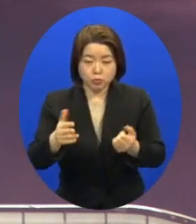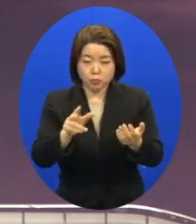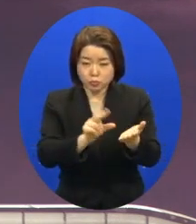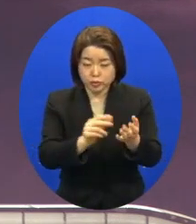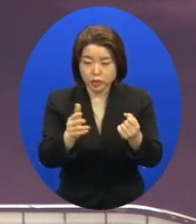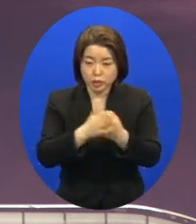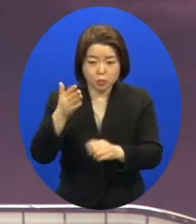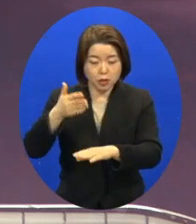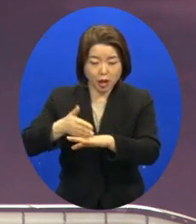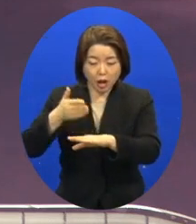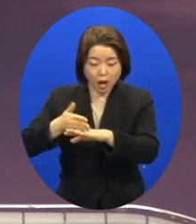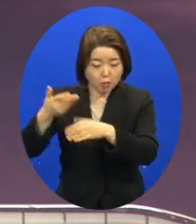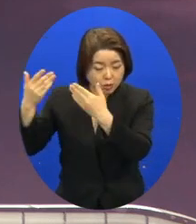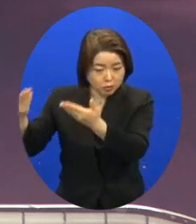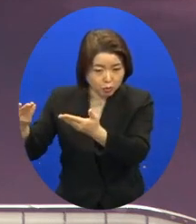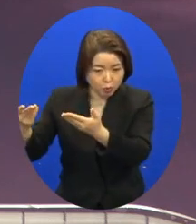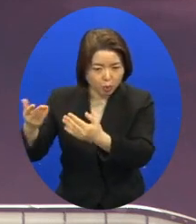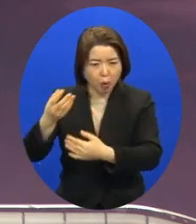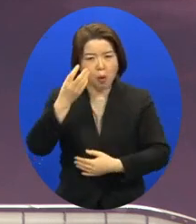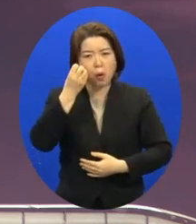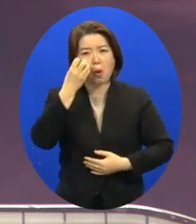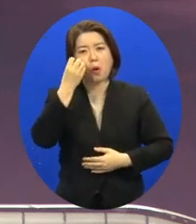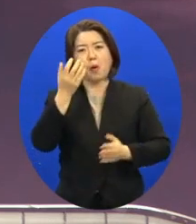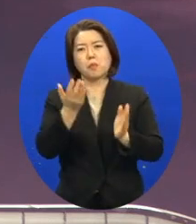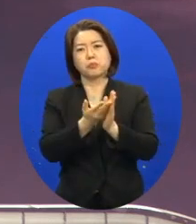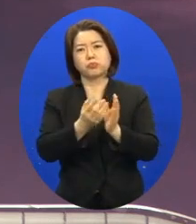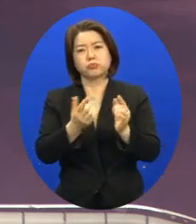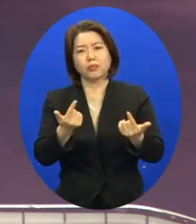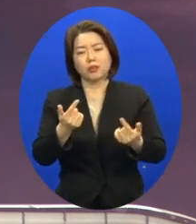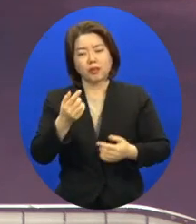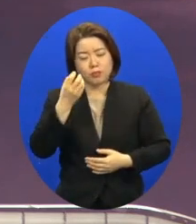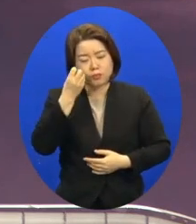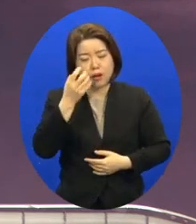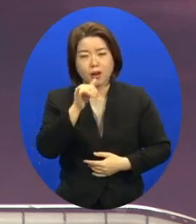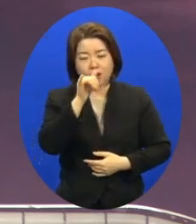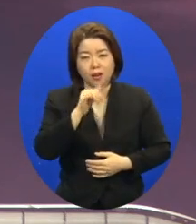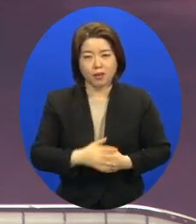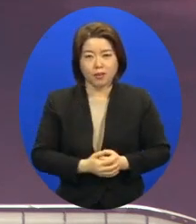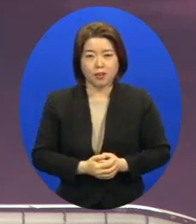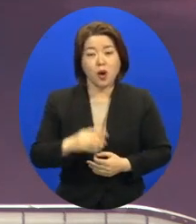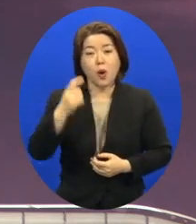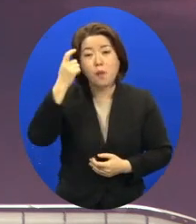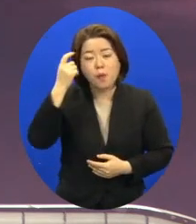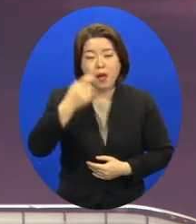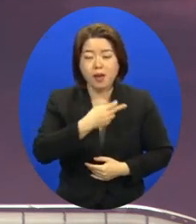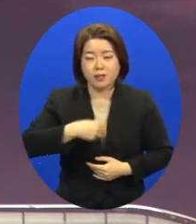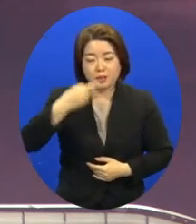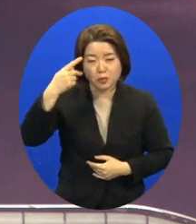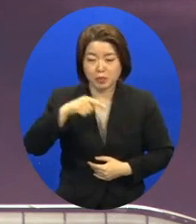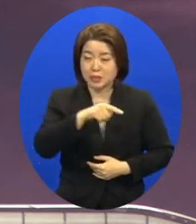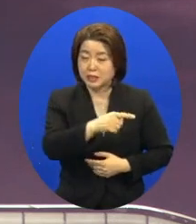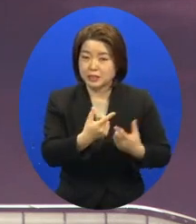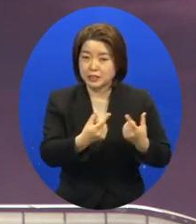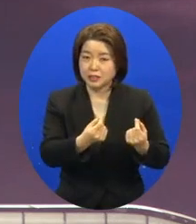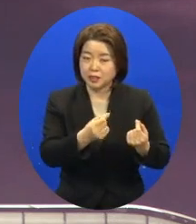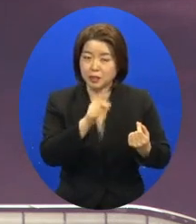드린다니 생뚱같은 말이 아니겠습니까? 왜 사도 바울이 이렇게